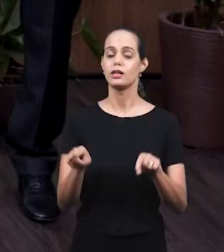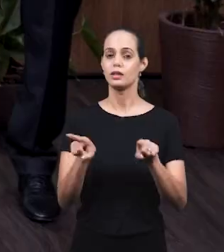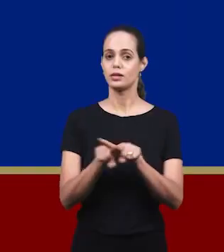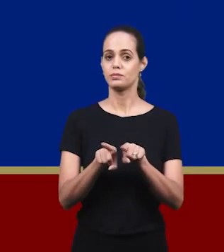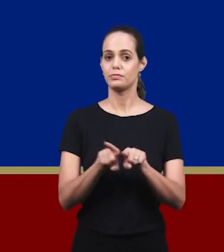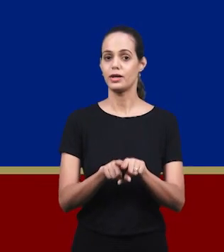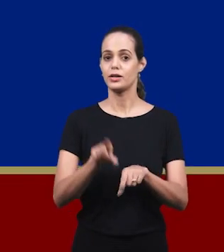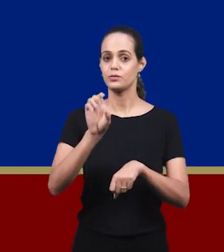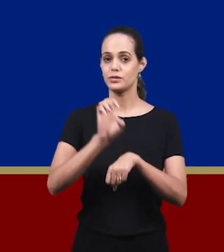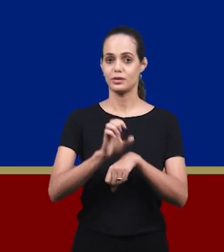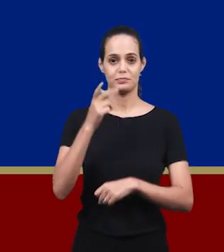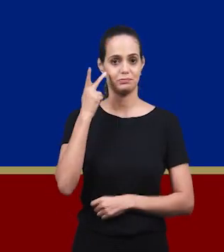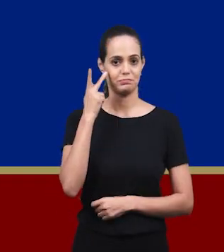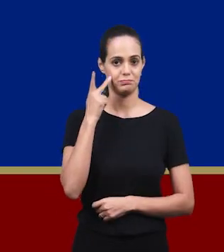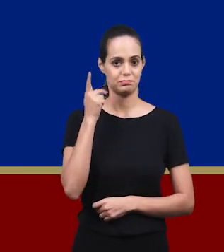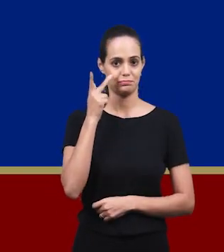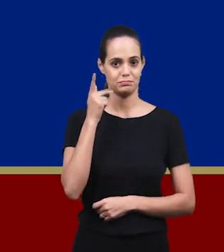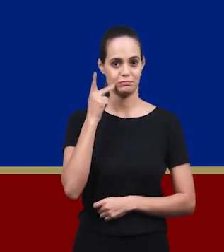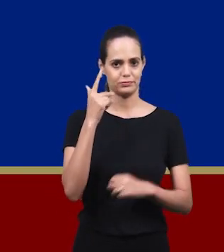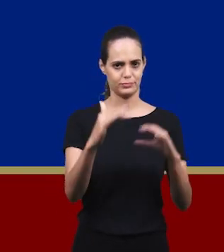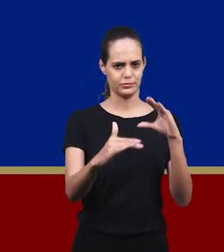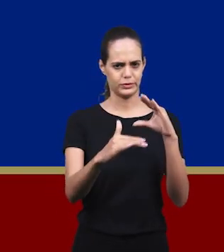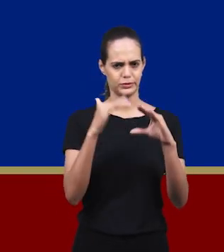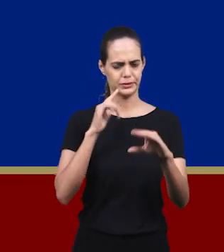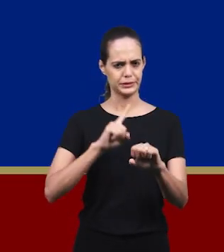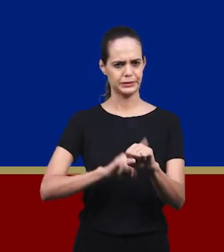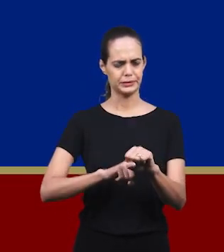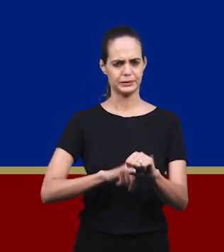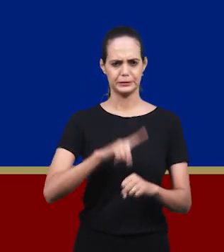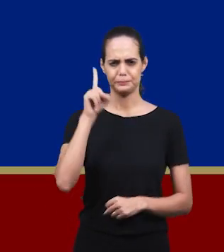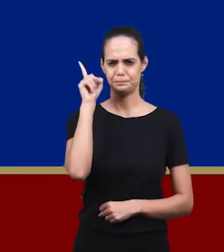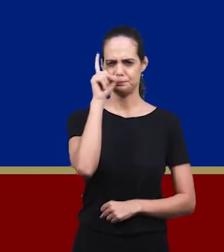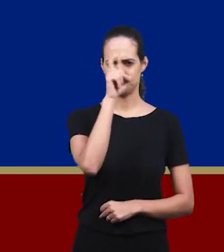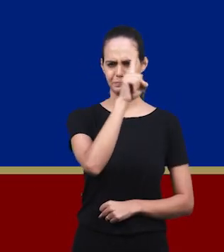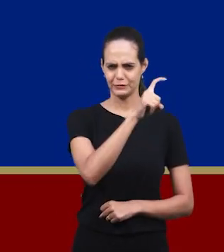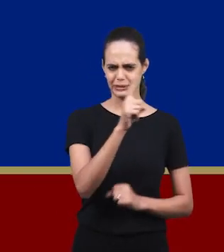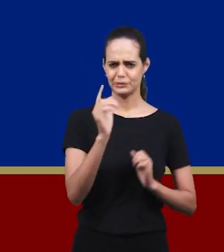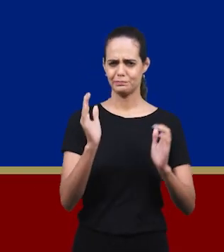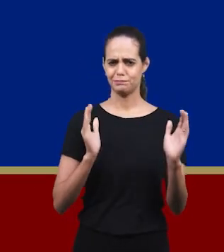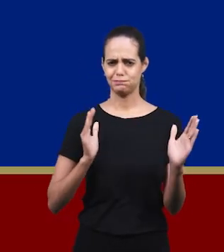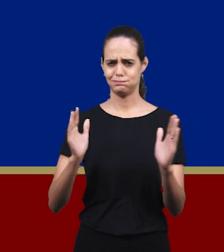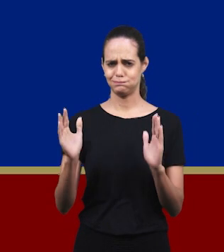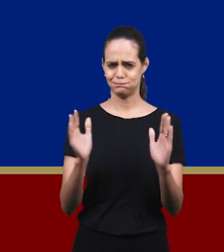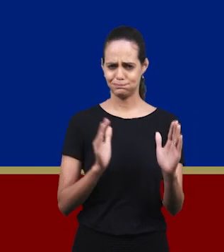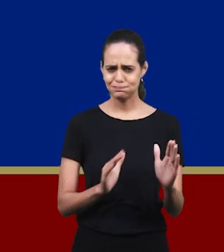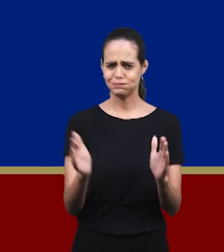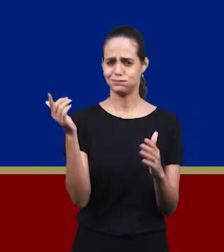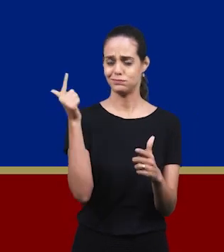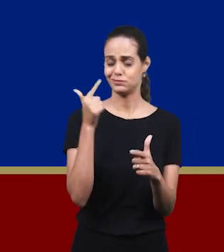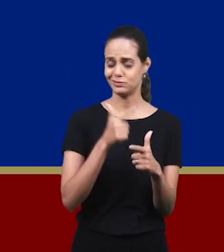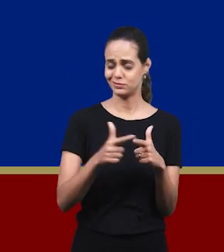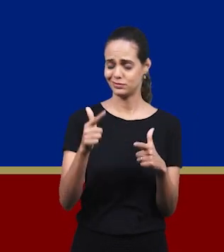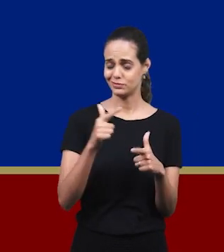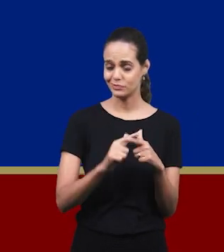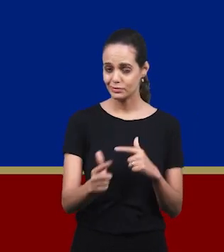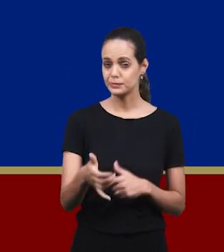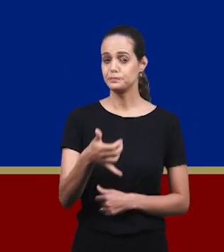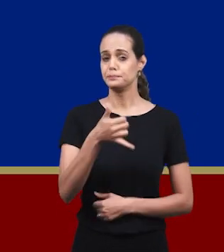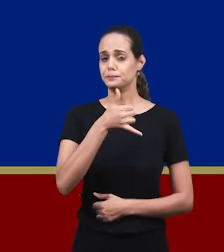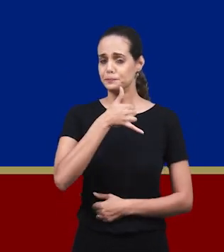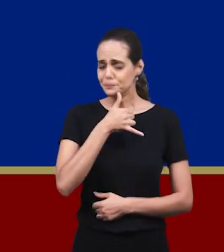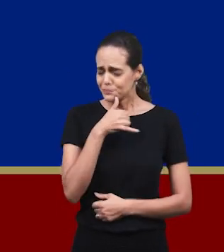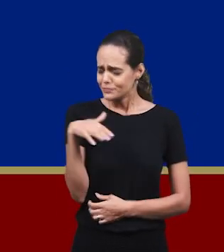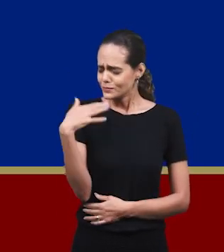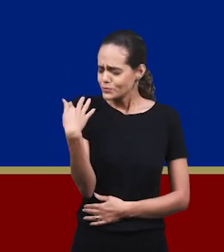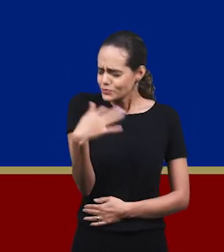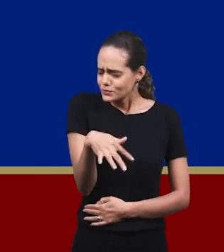Moacir Neto de Maranguape, Ceará, nous a écrit: dans ce monde si difficile, avec beaucoup de difficultés, de tristesse